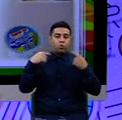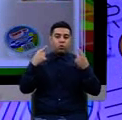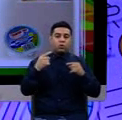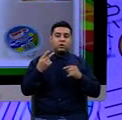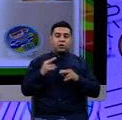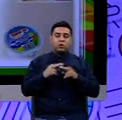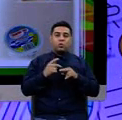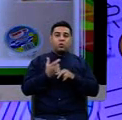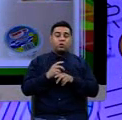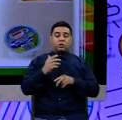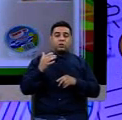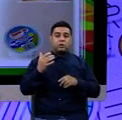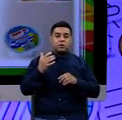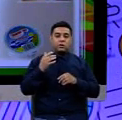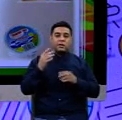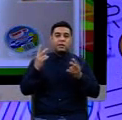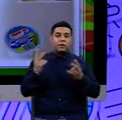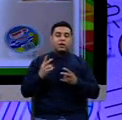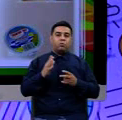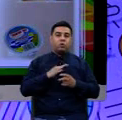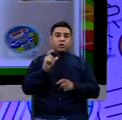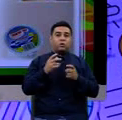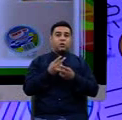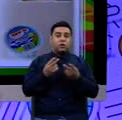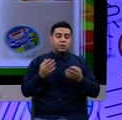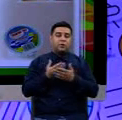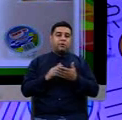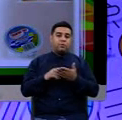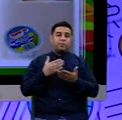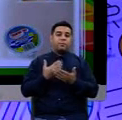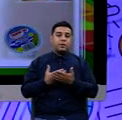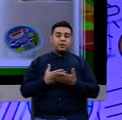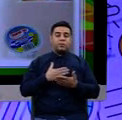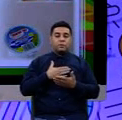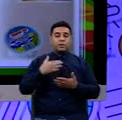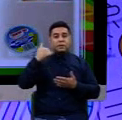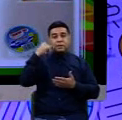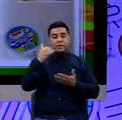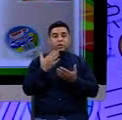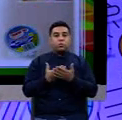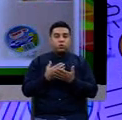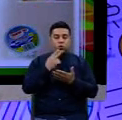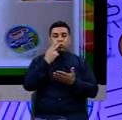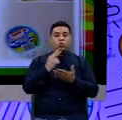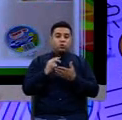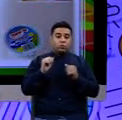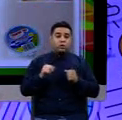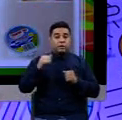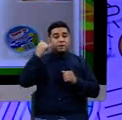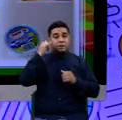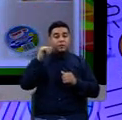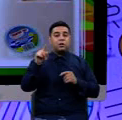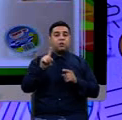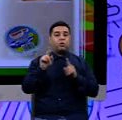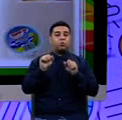insonlar uchun kerakli bo'lgan mahsulotlar olinadi. Masalan, biz sigir misolida ko'rib chiqamiz.